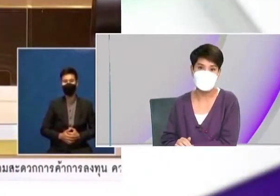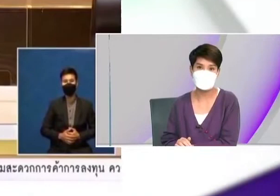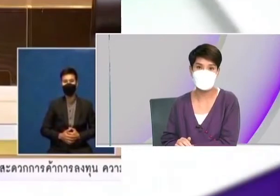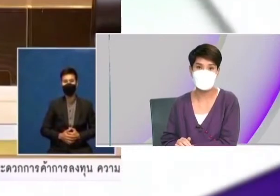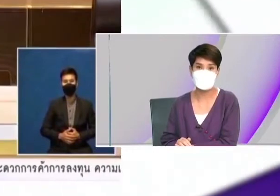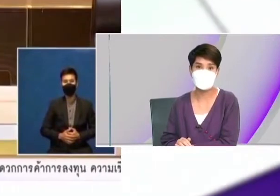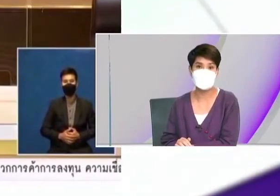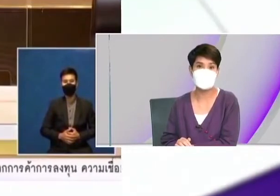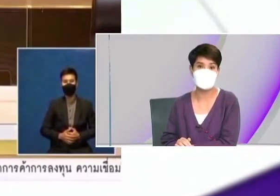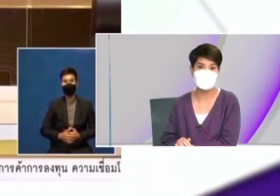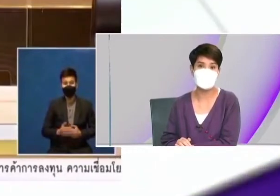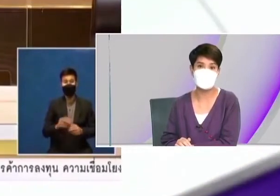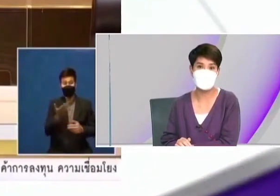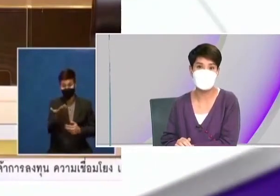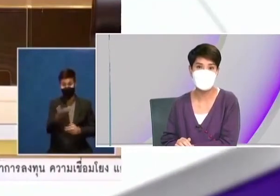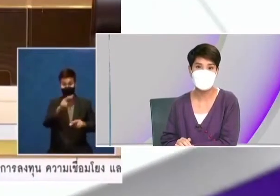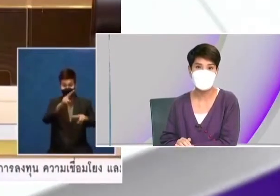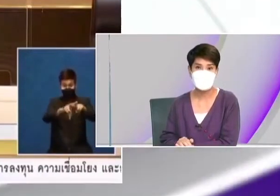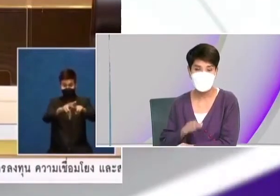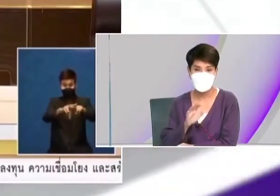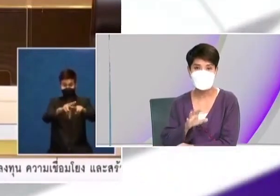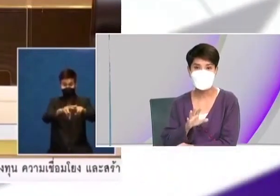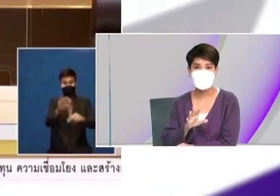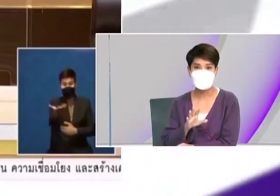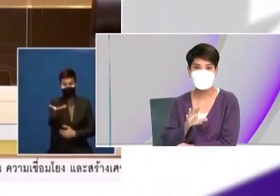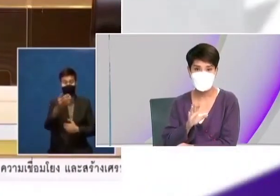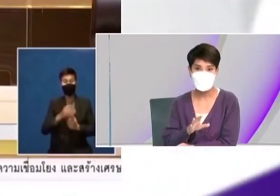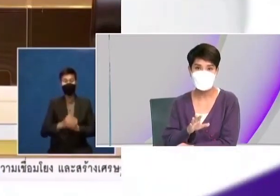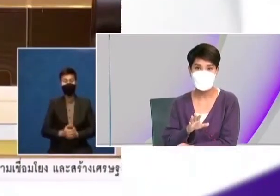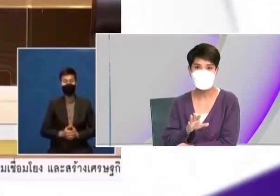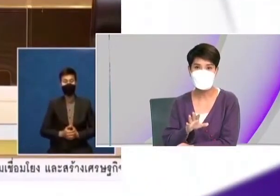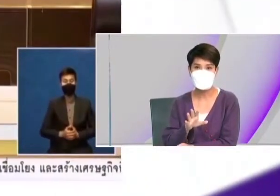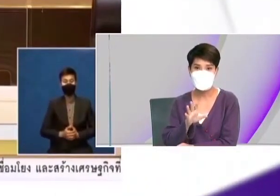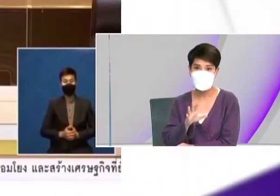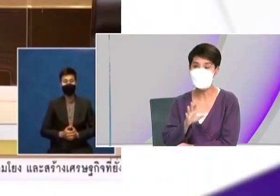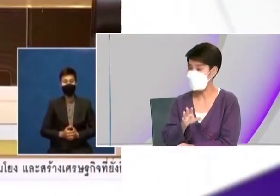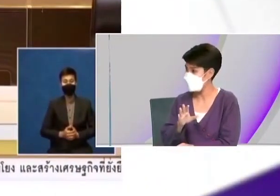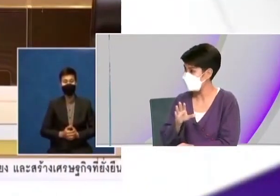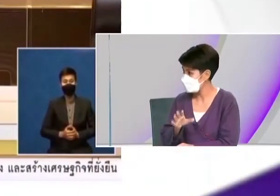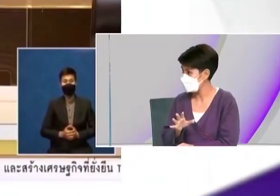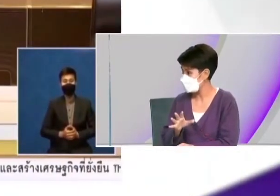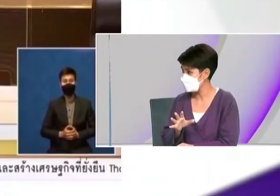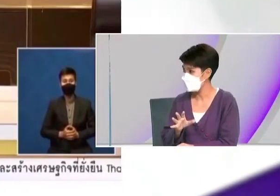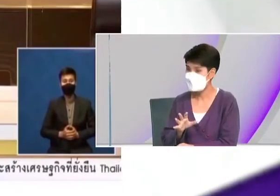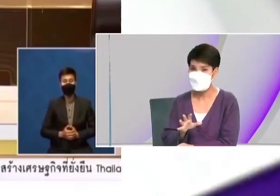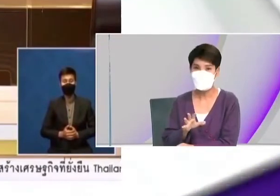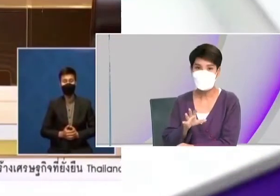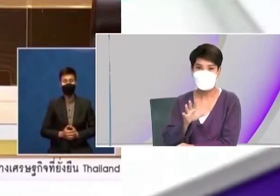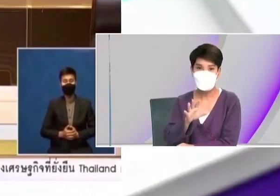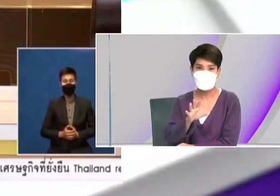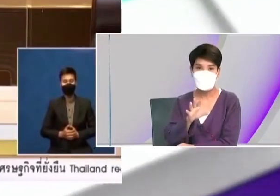แบบนี้นะคะแต่ว่าอย่างที่ได้เรียนไปว่าภาพที่เราเห็นเนี่ยมันไม่มีภาพในมุมนั้น